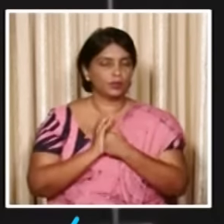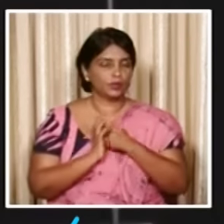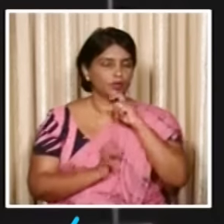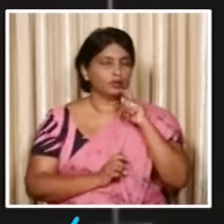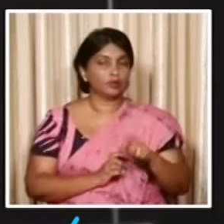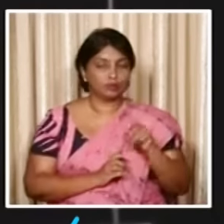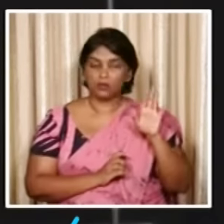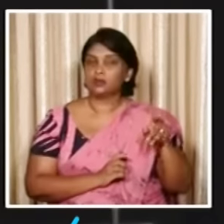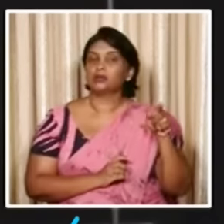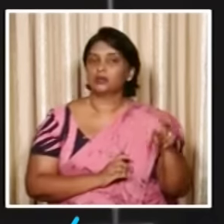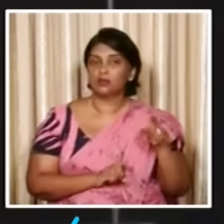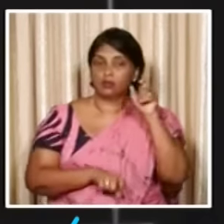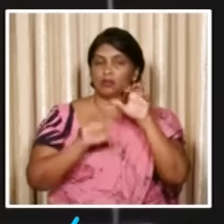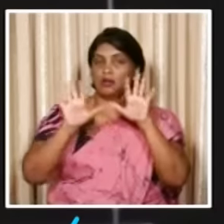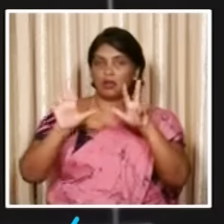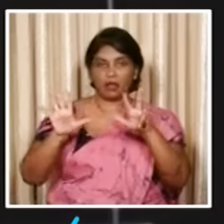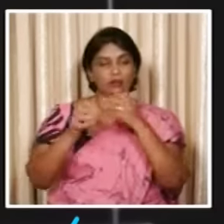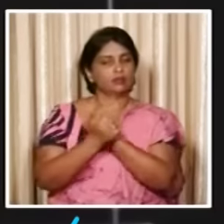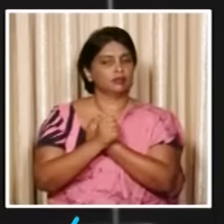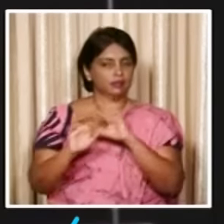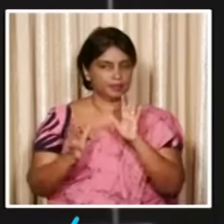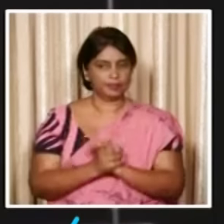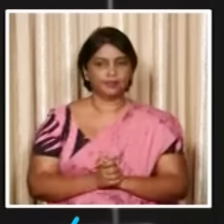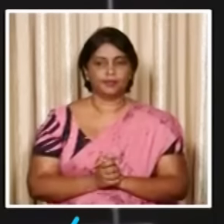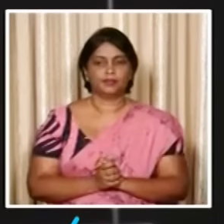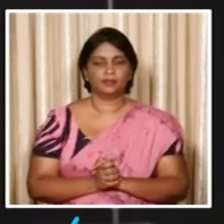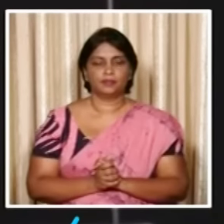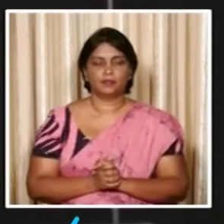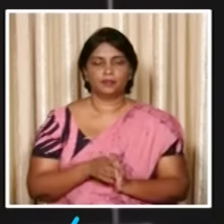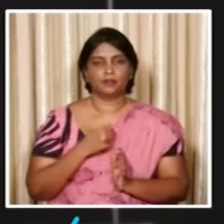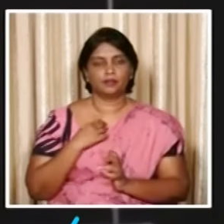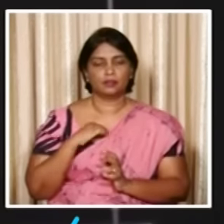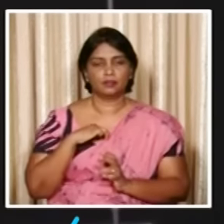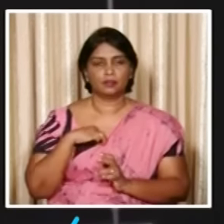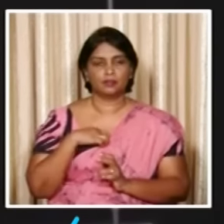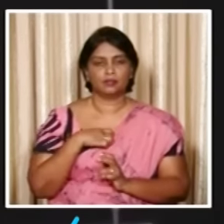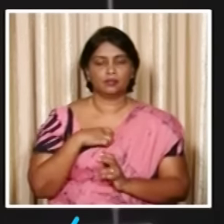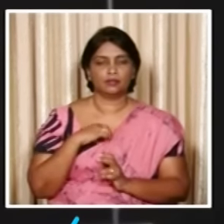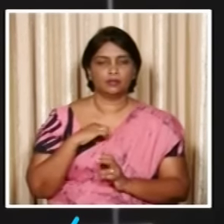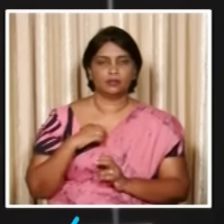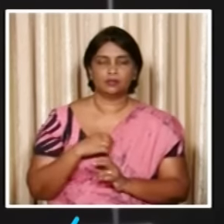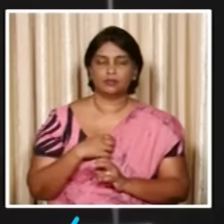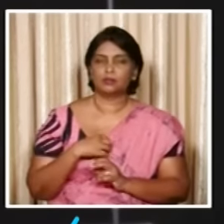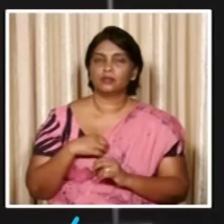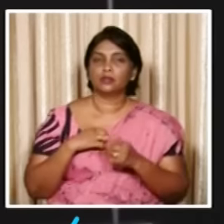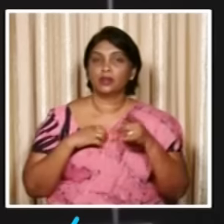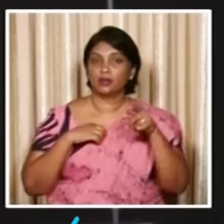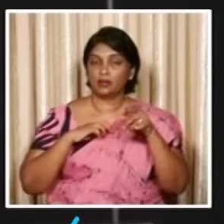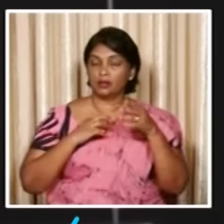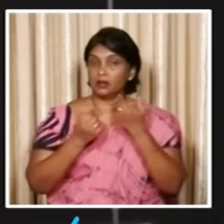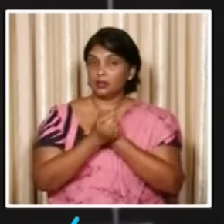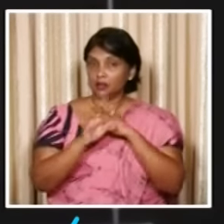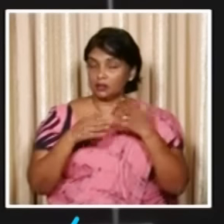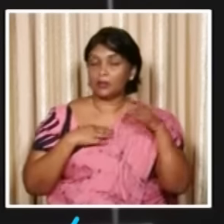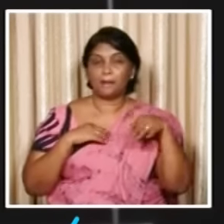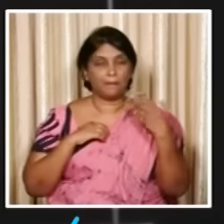வெடுக்குநாரிமலை விவகாரத்தில் கைது செய்யப்பட்ட எட்டு பேர் வவுனியா நீதிமன்றத்தால் விடுதலை செய்யப்பட்டிருந்த பிற்பாடு இதற்கு வடக்கு எமது உரிமை எனும்